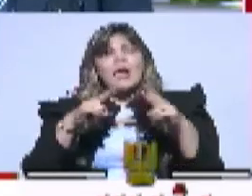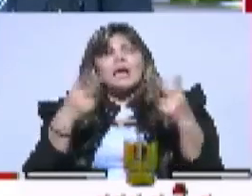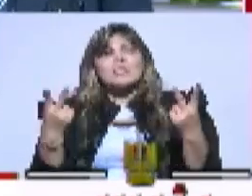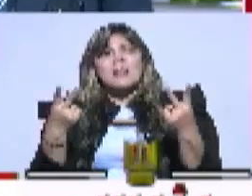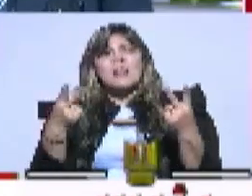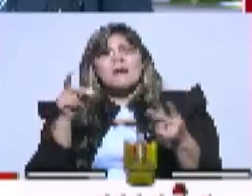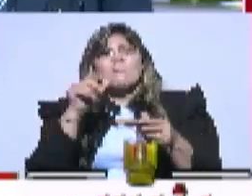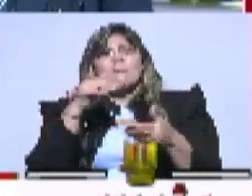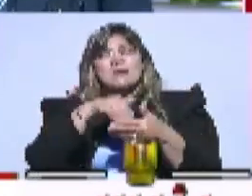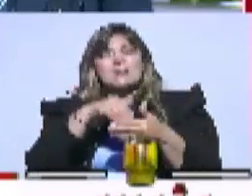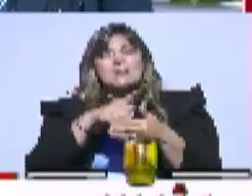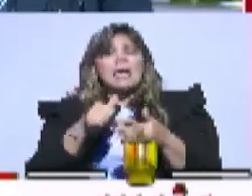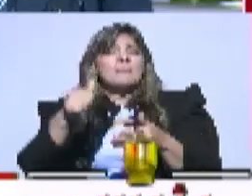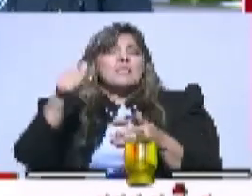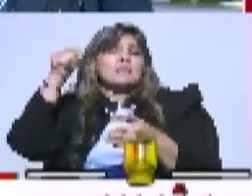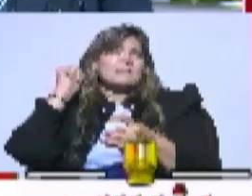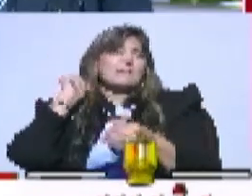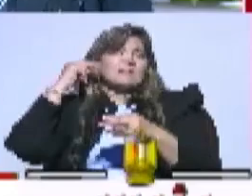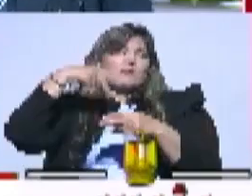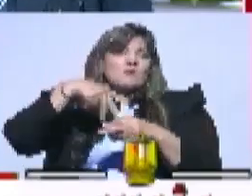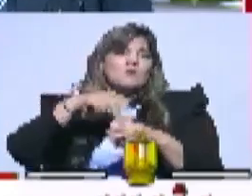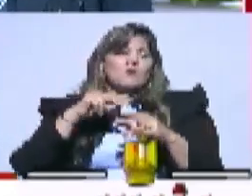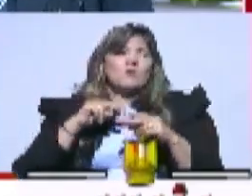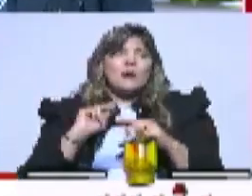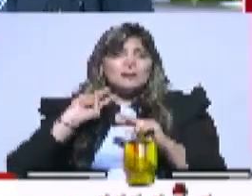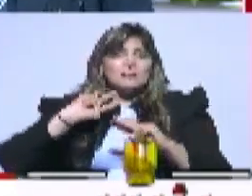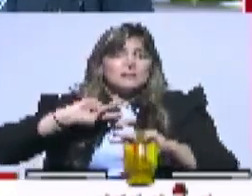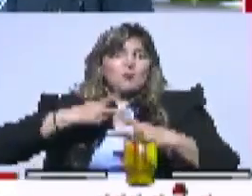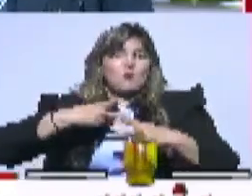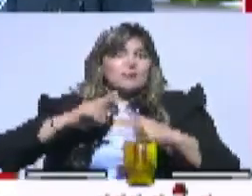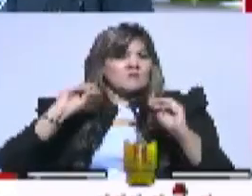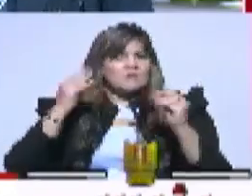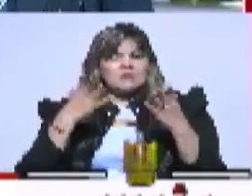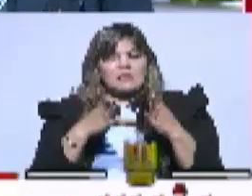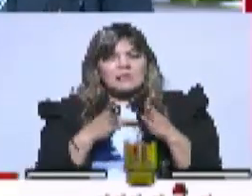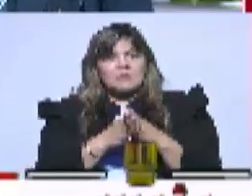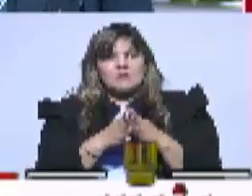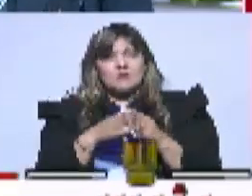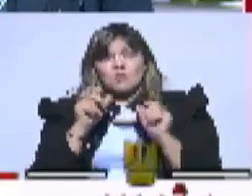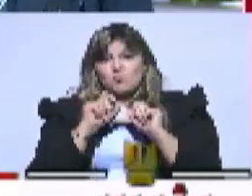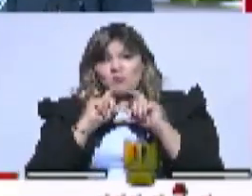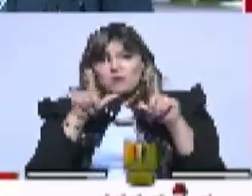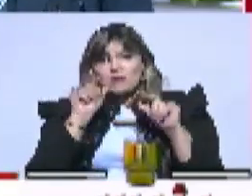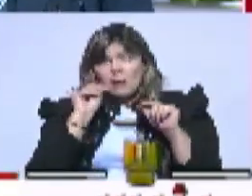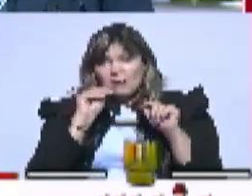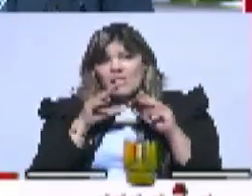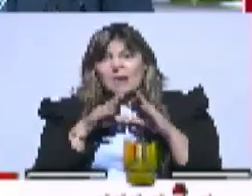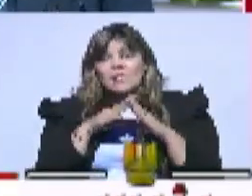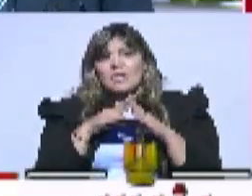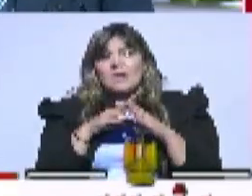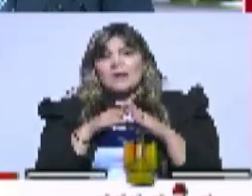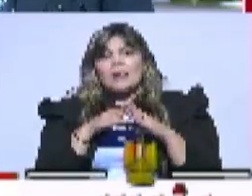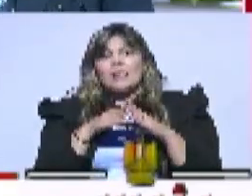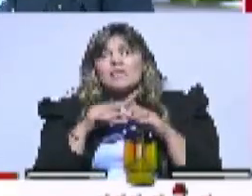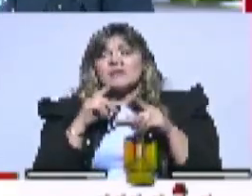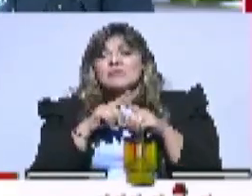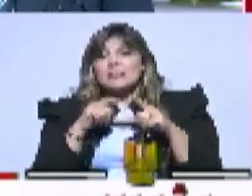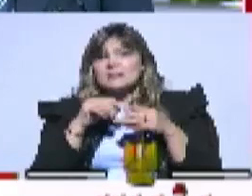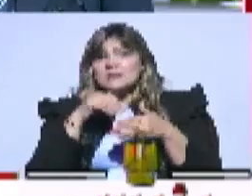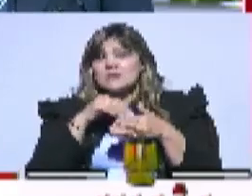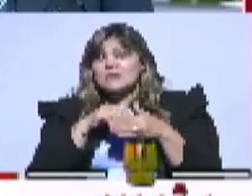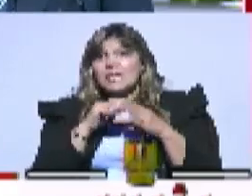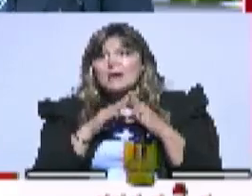بين الانتخابات الرئاسية اللي فاتت والانتخابات الرئاسية دلوقتي؟ ويمكن حضرتك وضحت نقطة في غاية الأهمية، إنه هذه الانتخابات